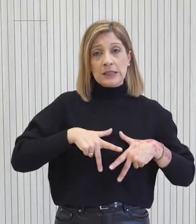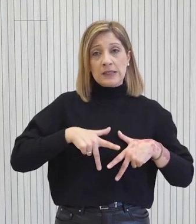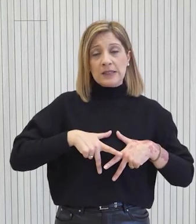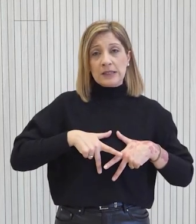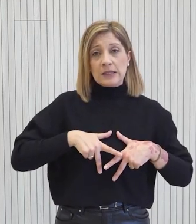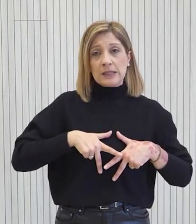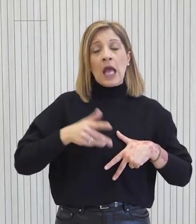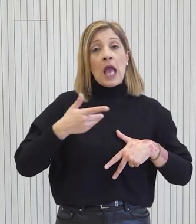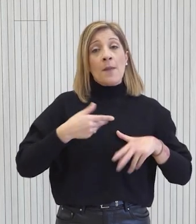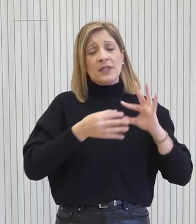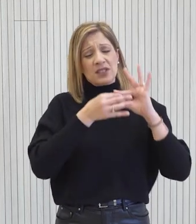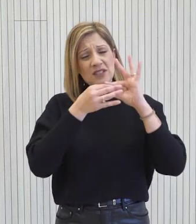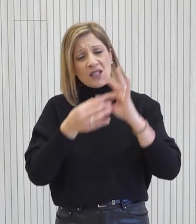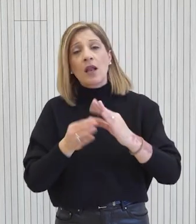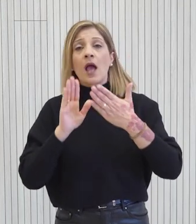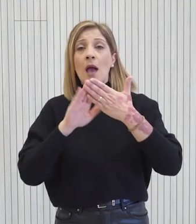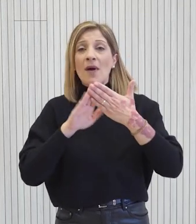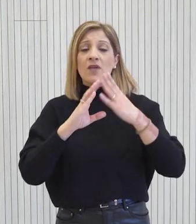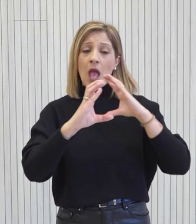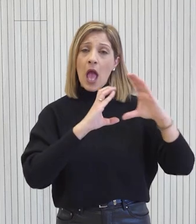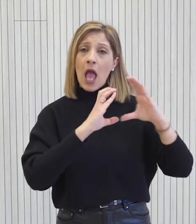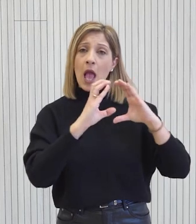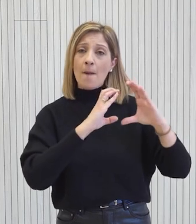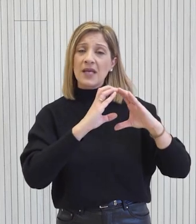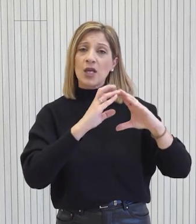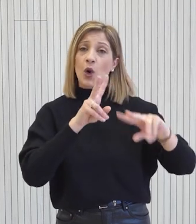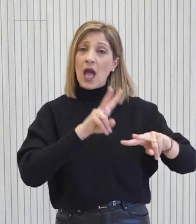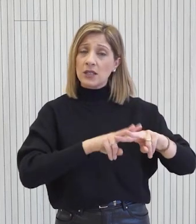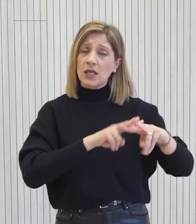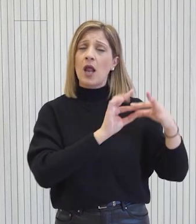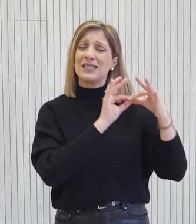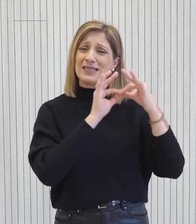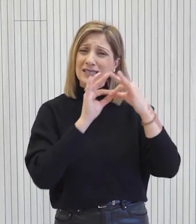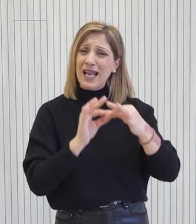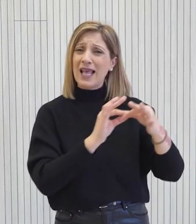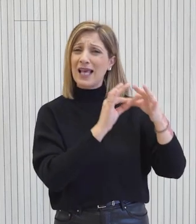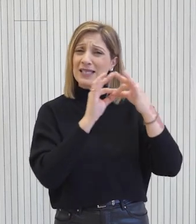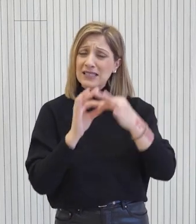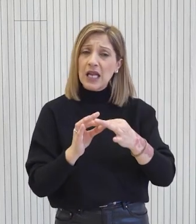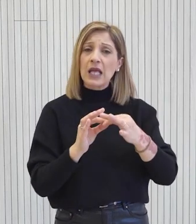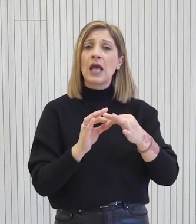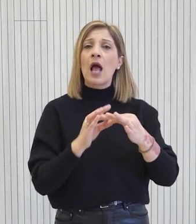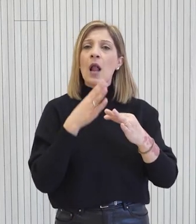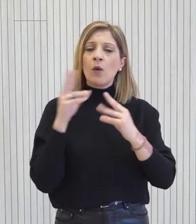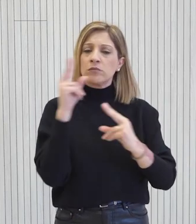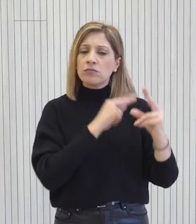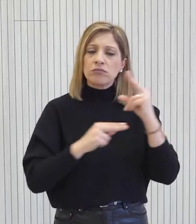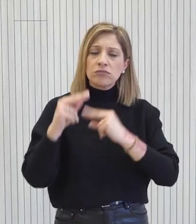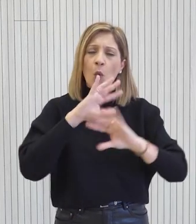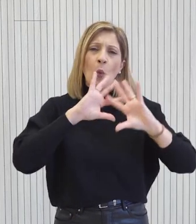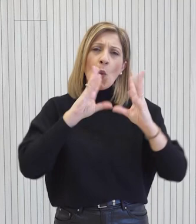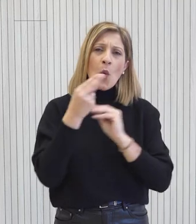σε συνεχείς διαβουλεύσεις με το Ισραήλ ακριβώς για να μπορέσουν να τεθούν επιτάπητος, παραλαμβάνω, όλα τα τεχνικά ζητήματα